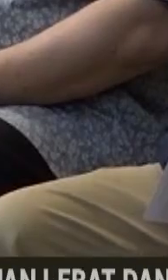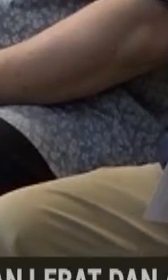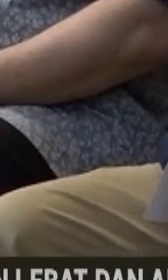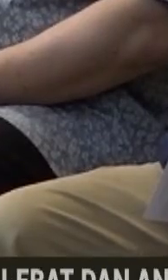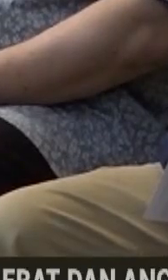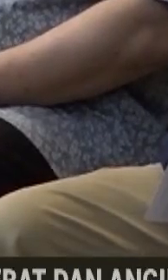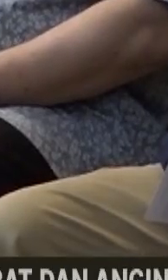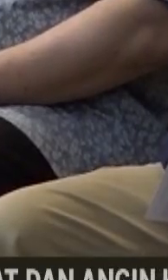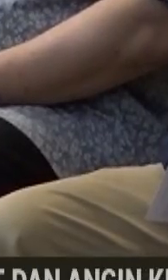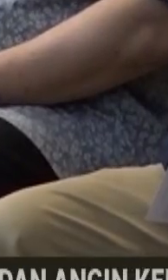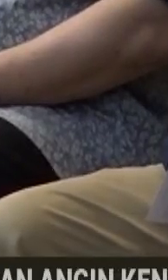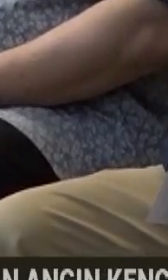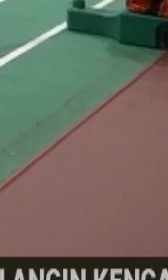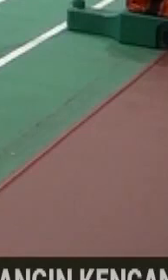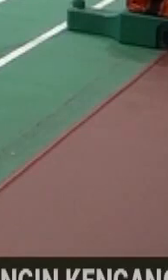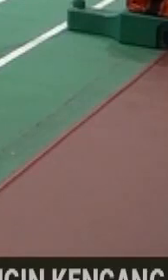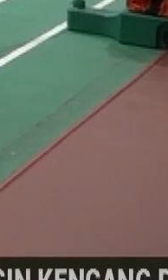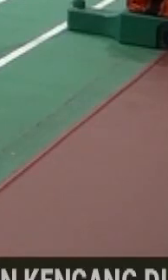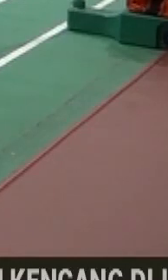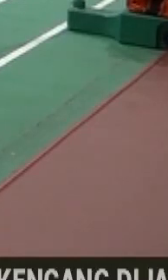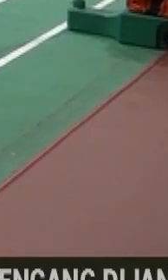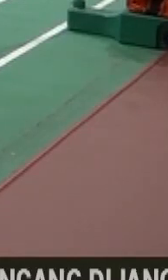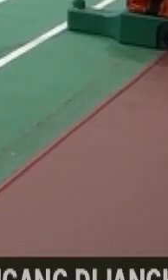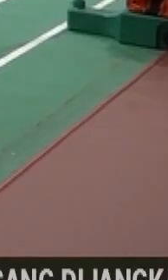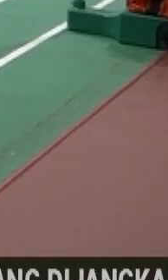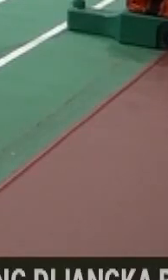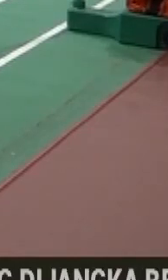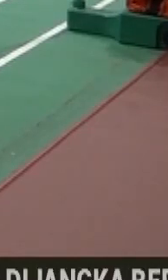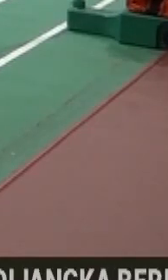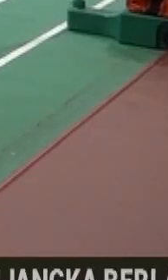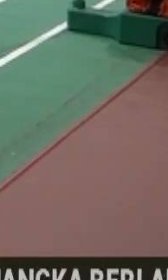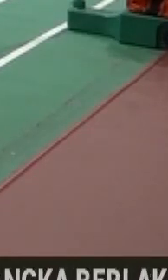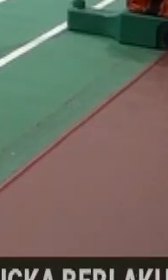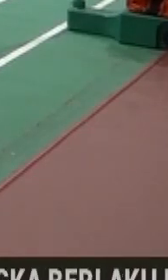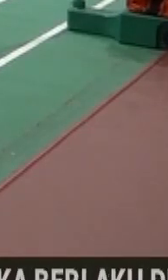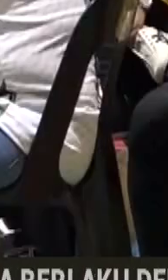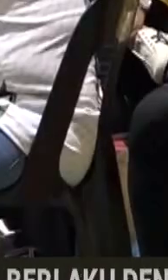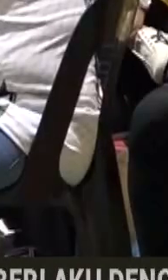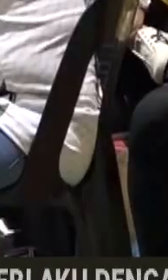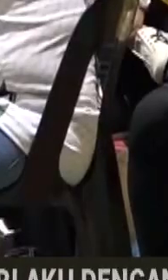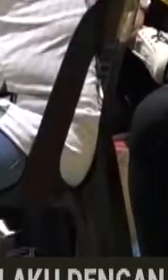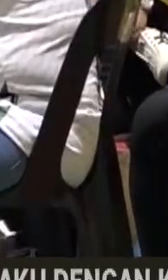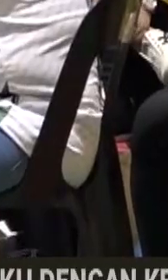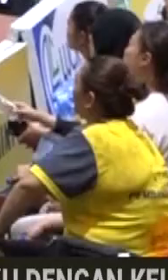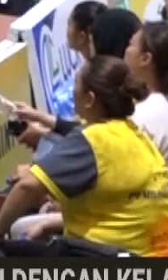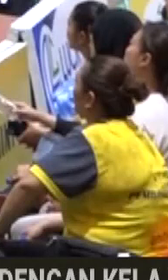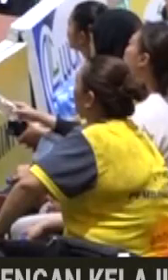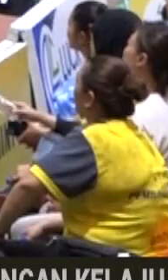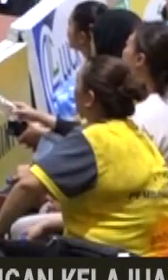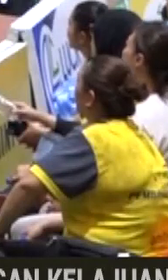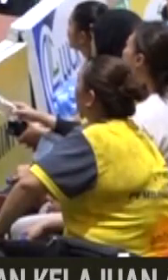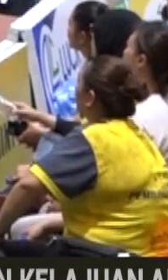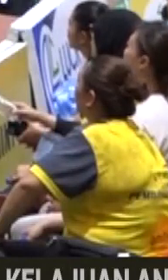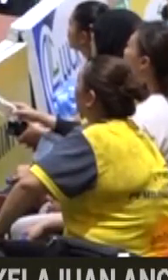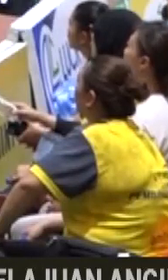tutong penyampaian hadiah disempurnakan oleh yang berhormat phin datuk Laila Raja mejor Jar bersara Datuk Paduka